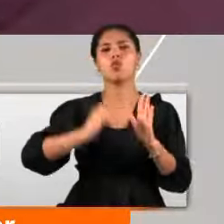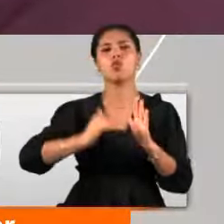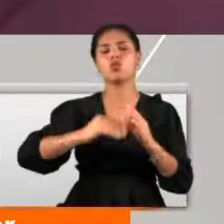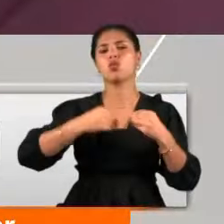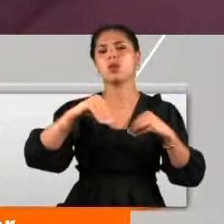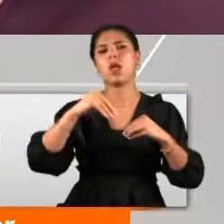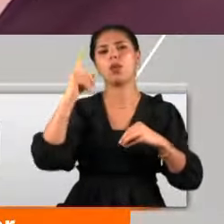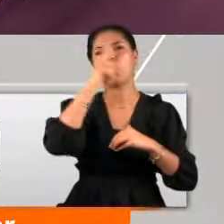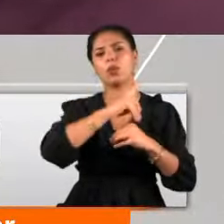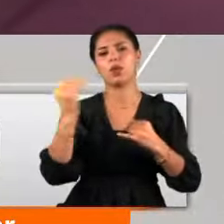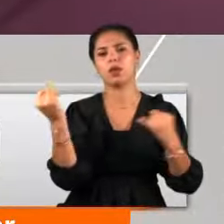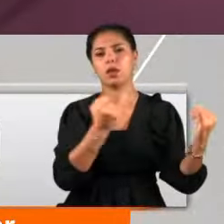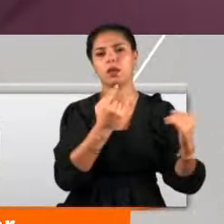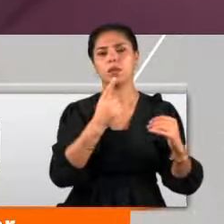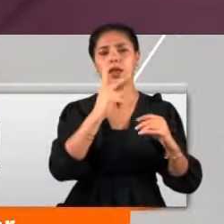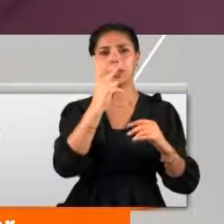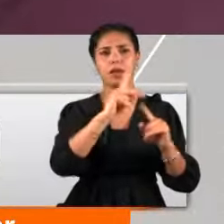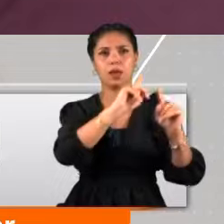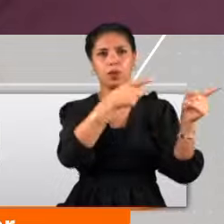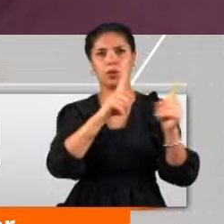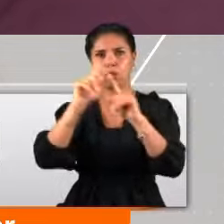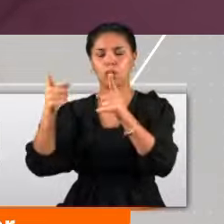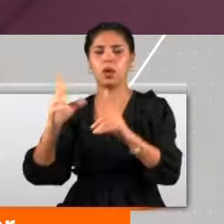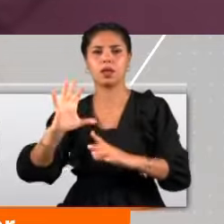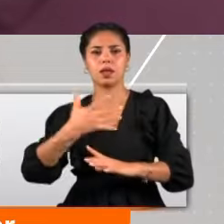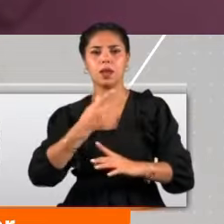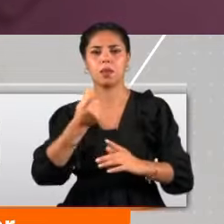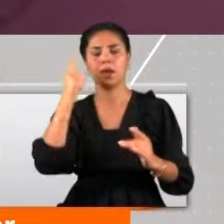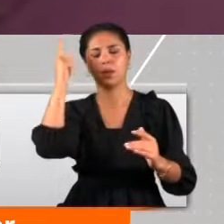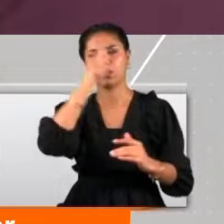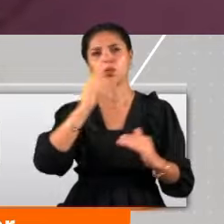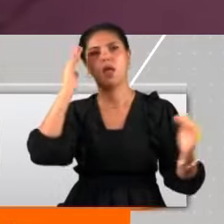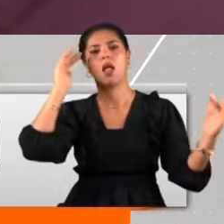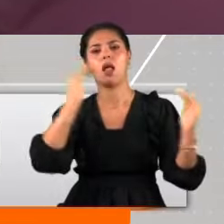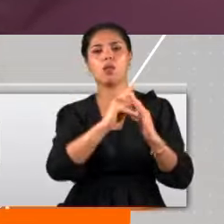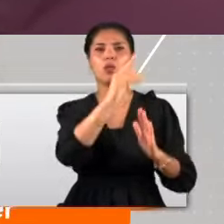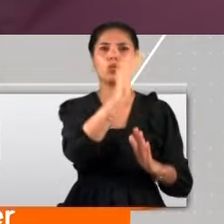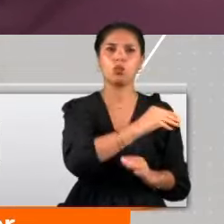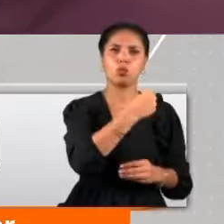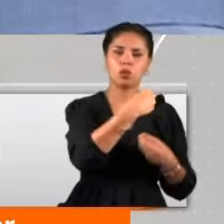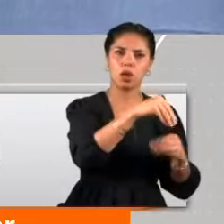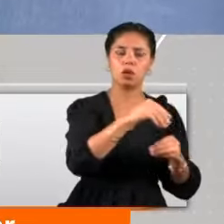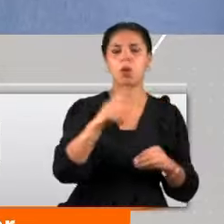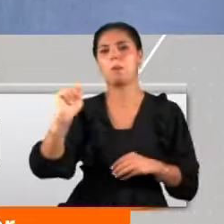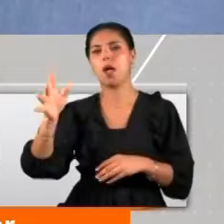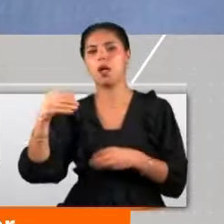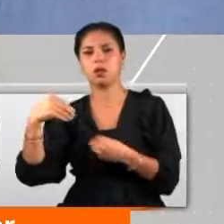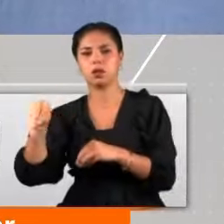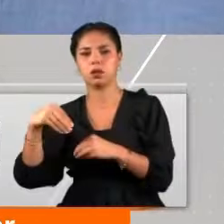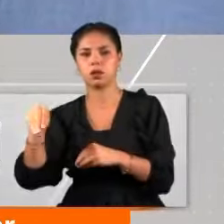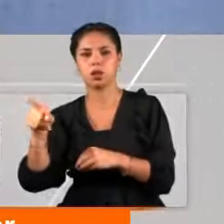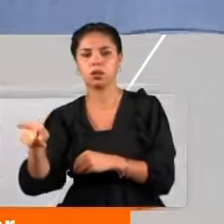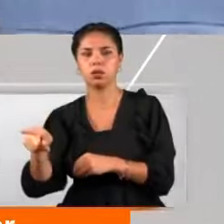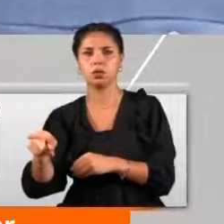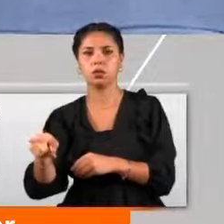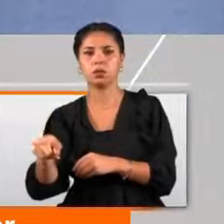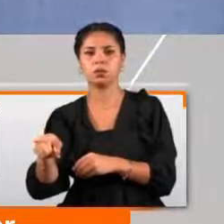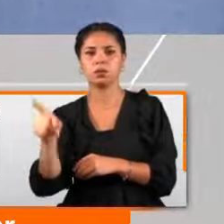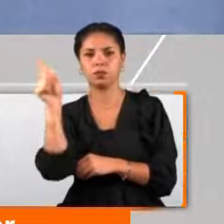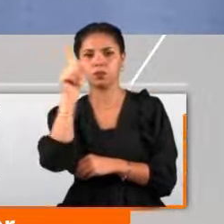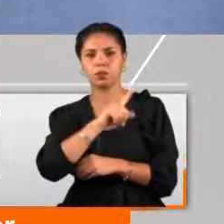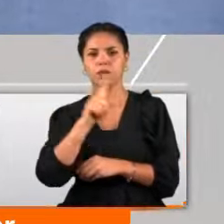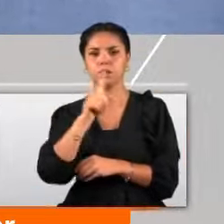market sahibi birbiriyle fiyat konusunda anlaşamamışlar. İşte birisi ucuz satıyormuş, birisi pahalı satıyormuş. Çok pahalı satıyordu kendisi.